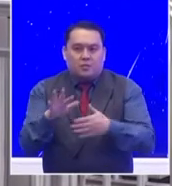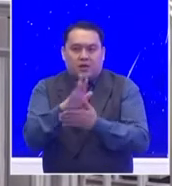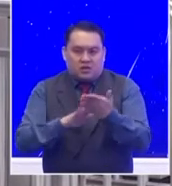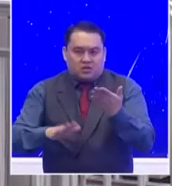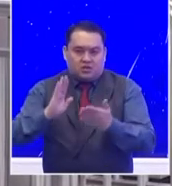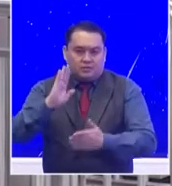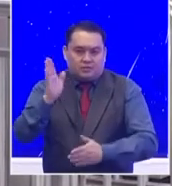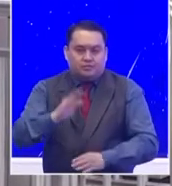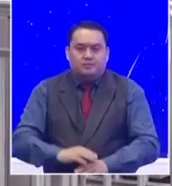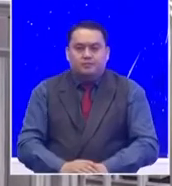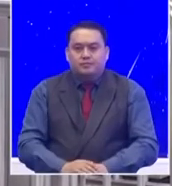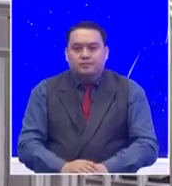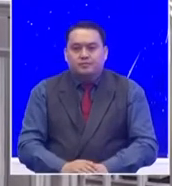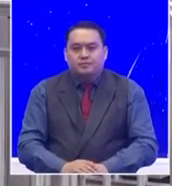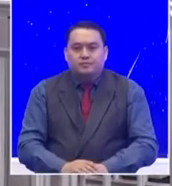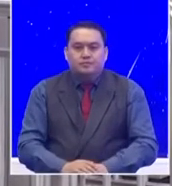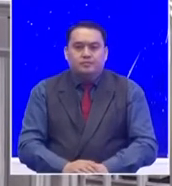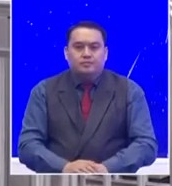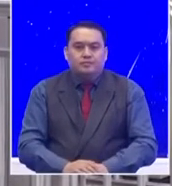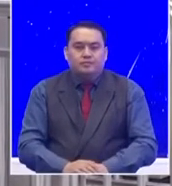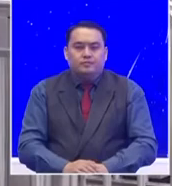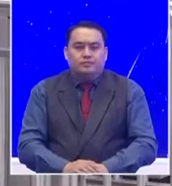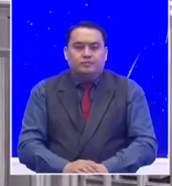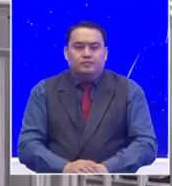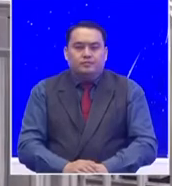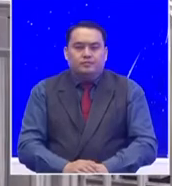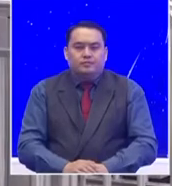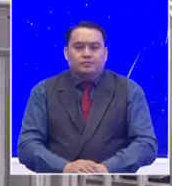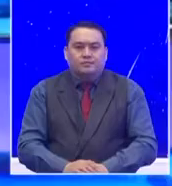продлится. Ануар Амангельдинов, Аблай Кутхбай, телеканал ЖТСУ.